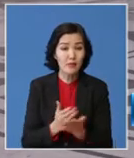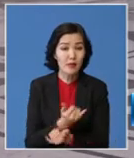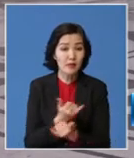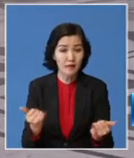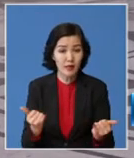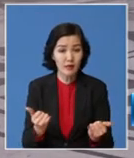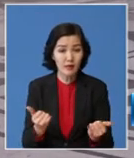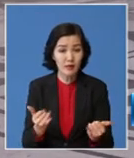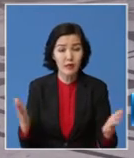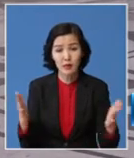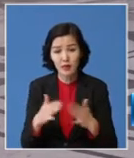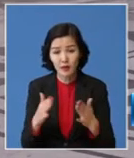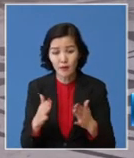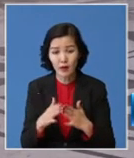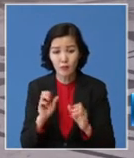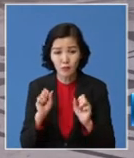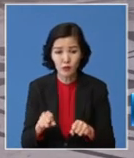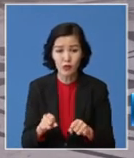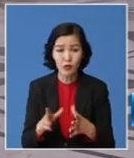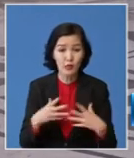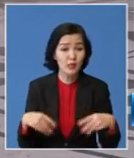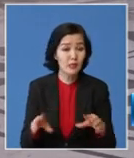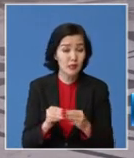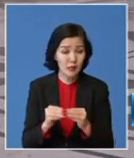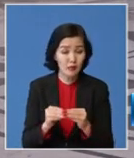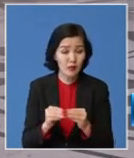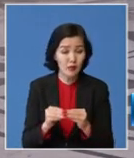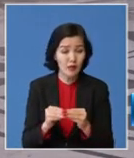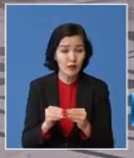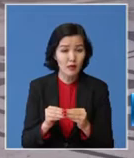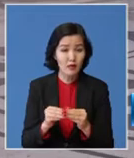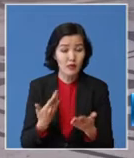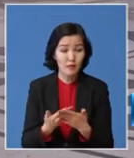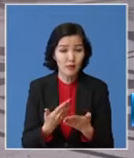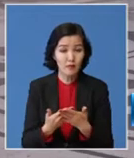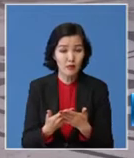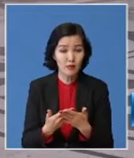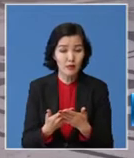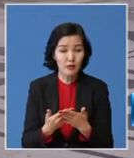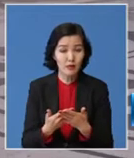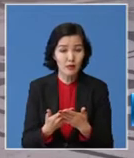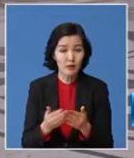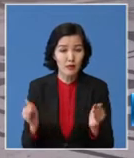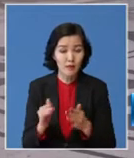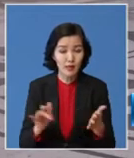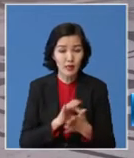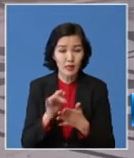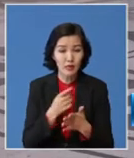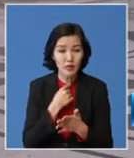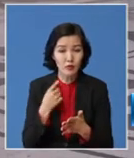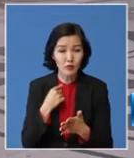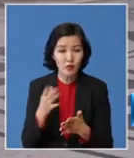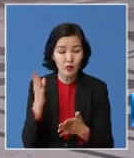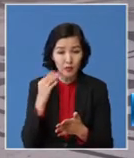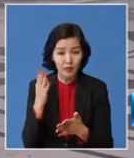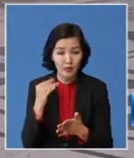быть и гостевые дома, это могут быть семьи, которые могут принимать, например, в наших малых городах или в Талдыкургане тех же